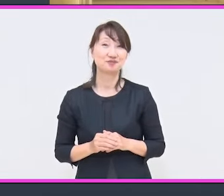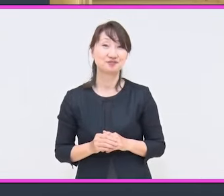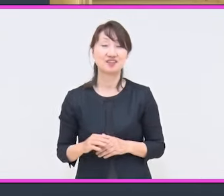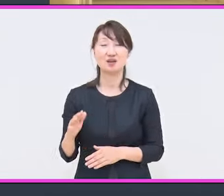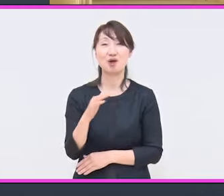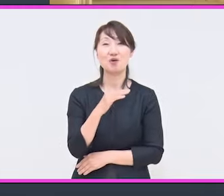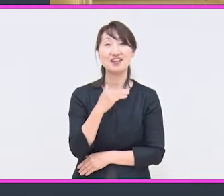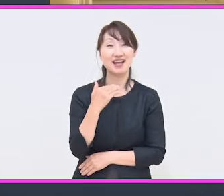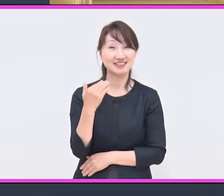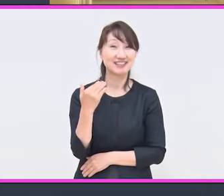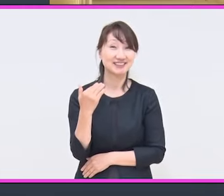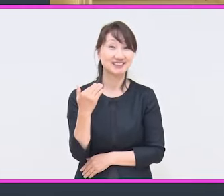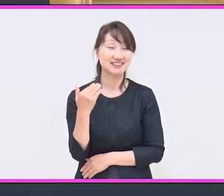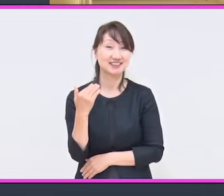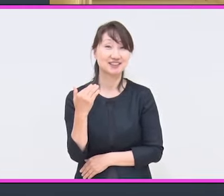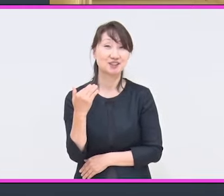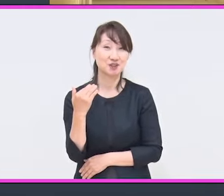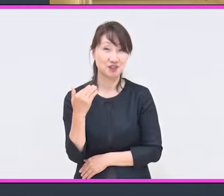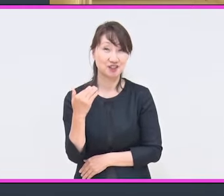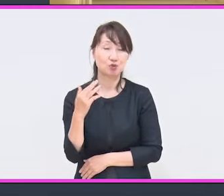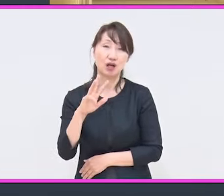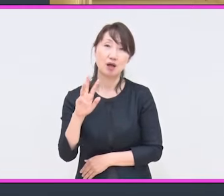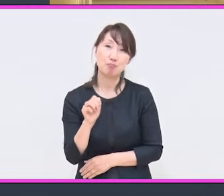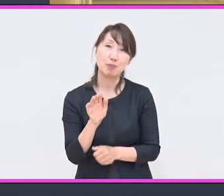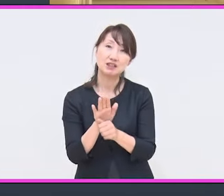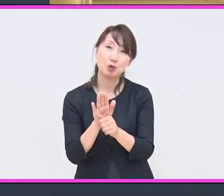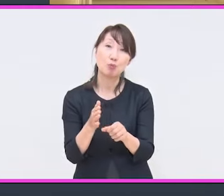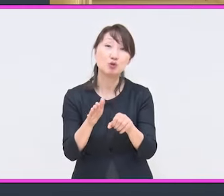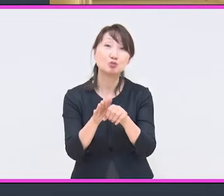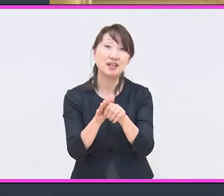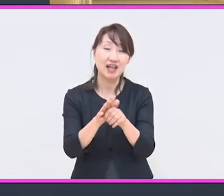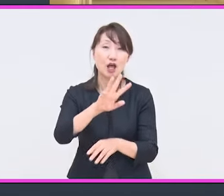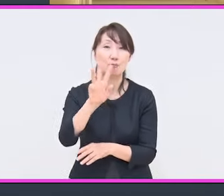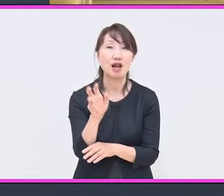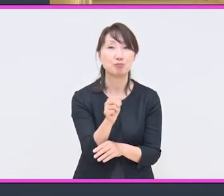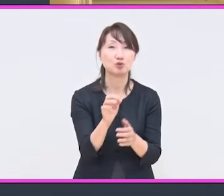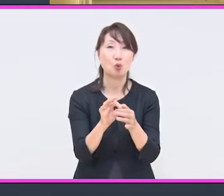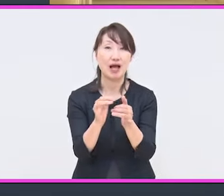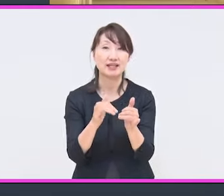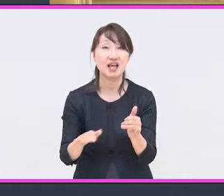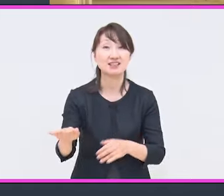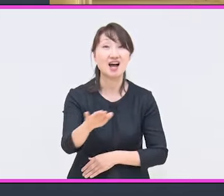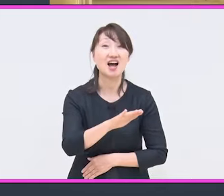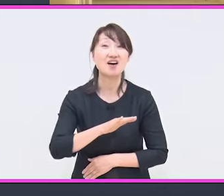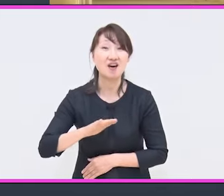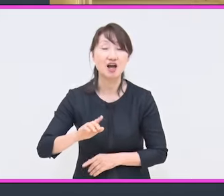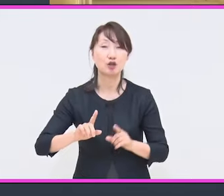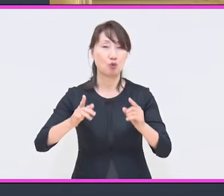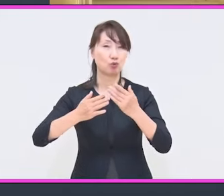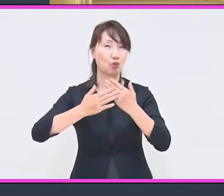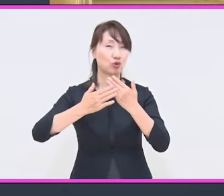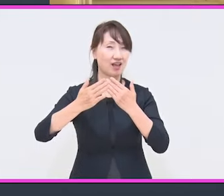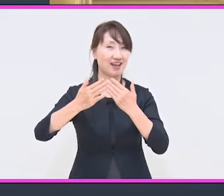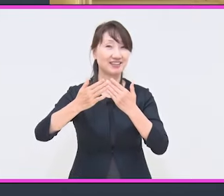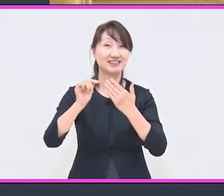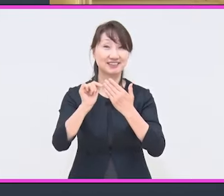私たちというかパラソポも含めてパラリンピックの関係者はですね、その東京大会と、